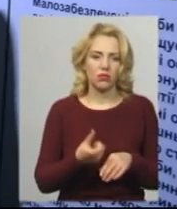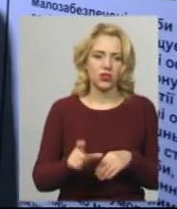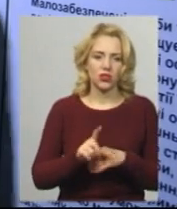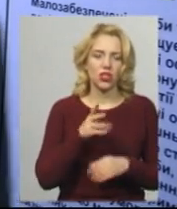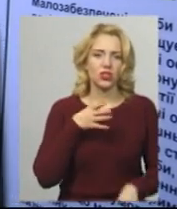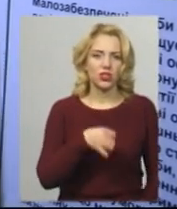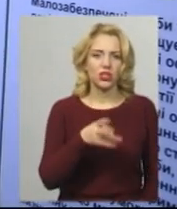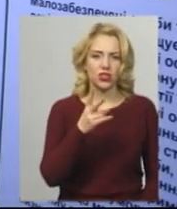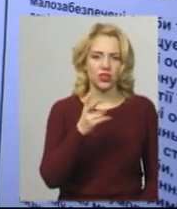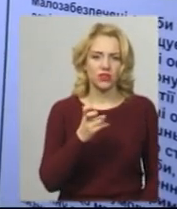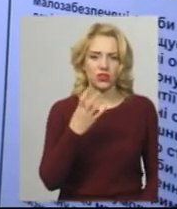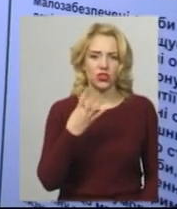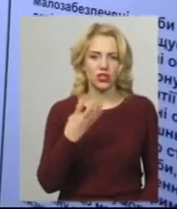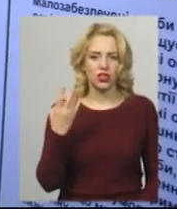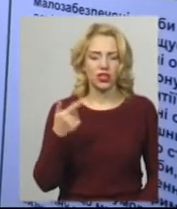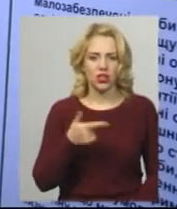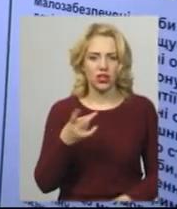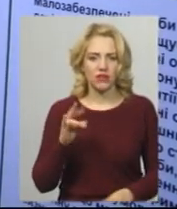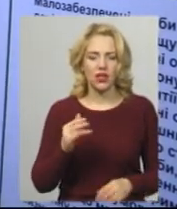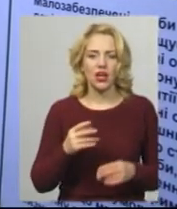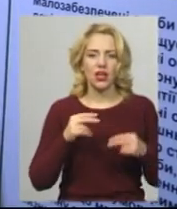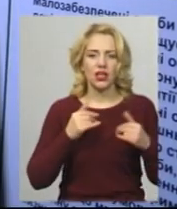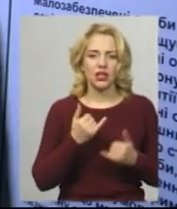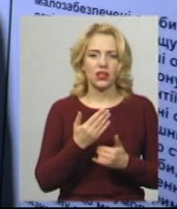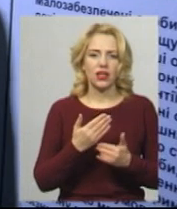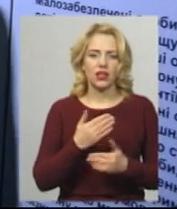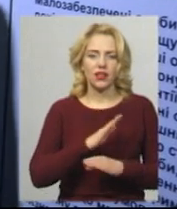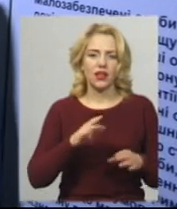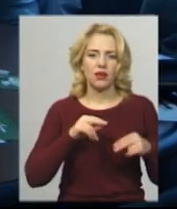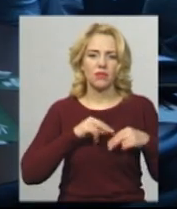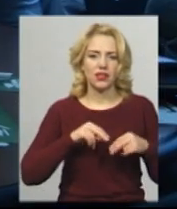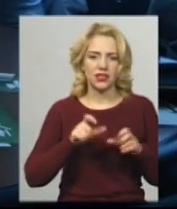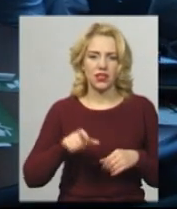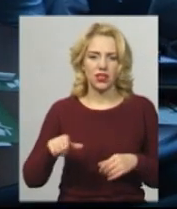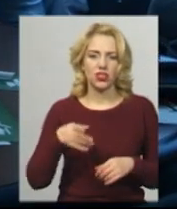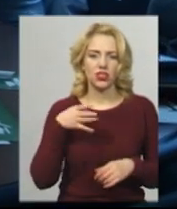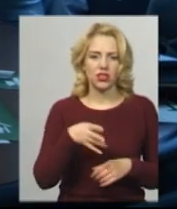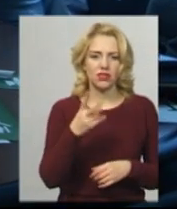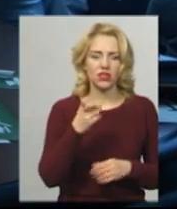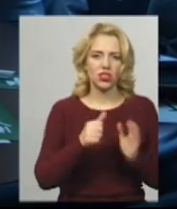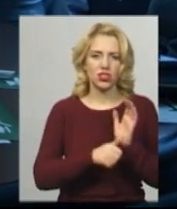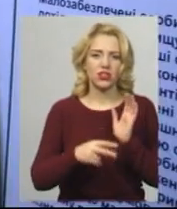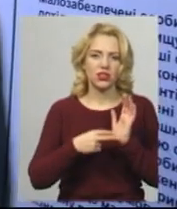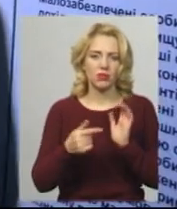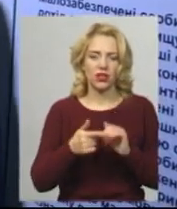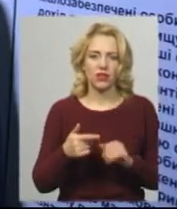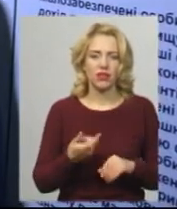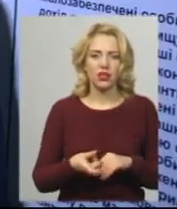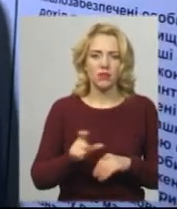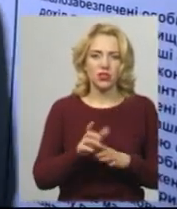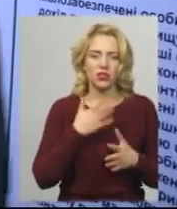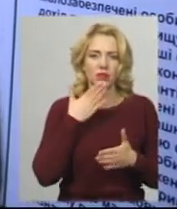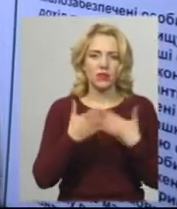4204 гривні, і для непрацездатних осіб це 3276 гривень. Найбільш звертається із сімейних питань,